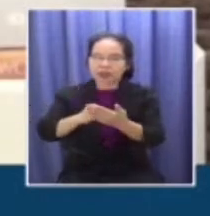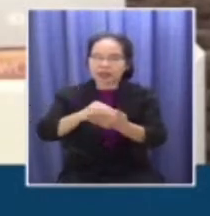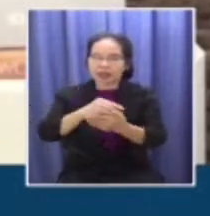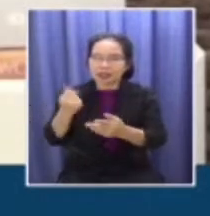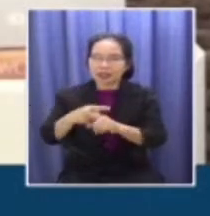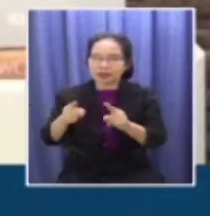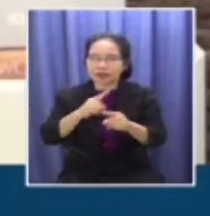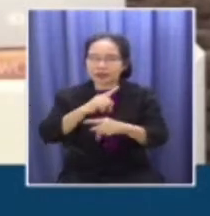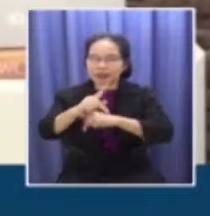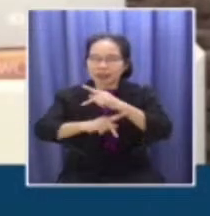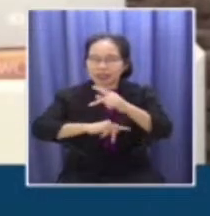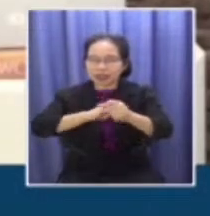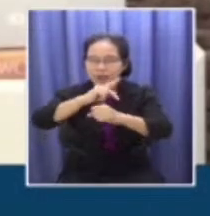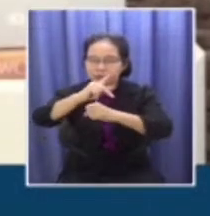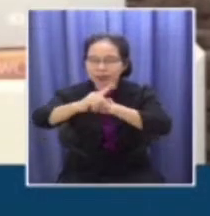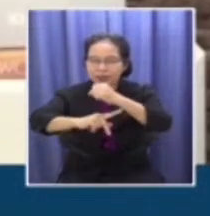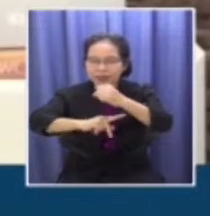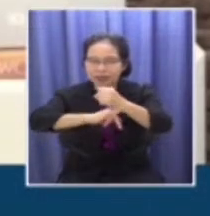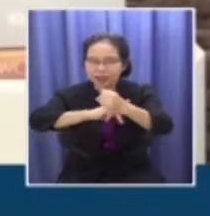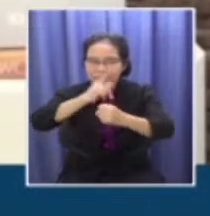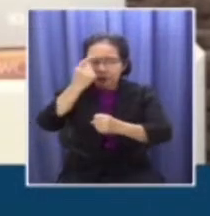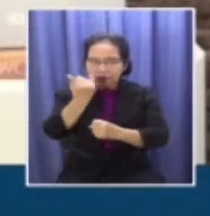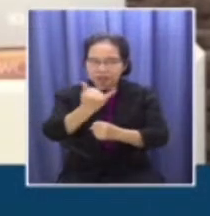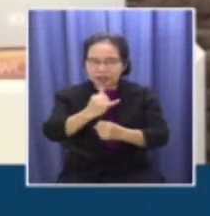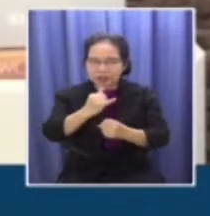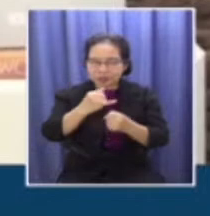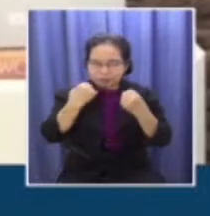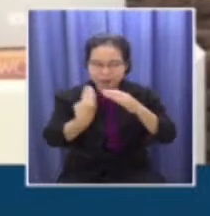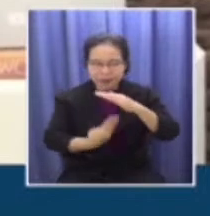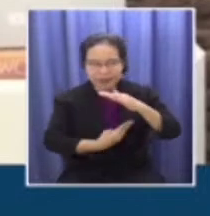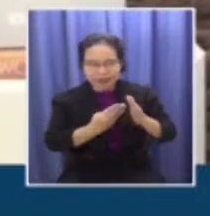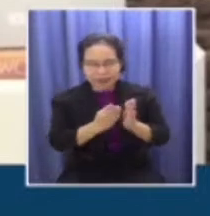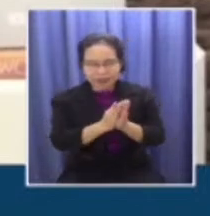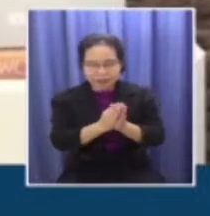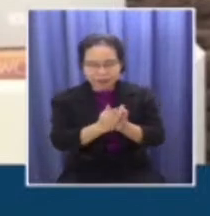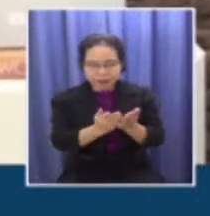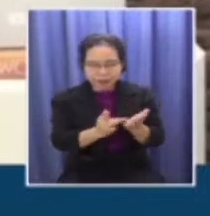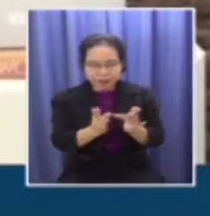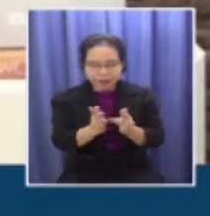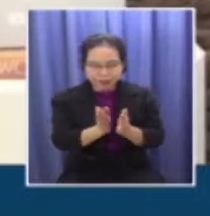nipa no wɔkyerɛ yɛ ne sɛ de nipa ne Nyankopɔn se bɔ nkotahudie